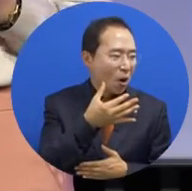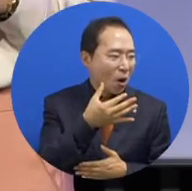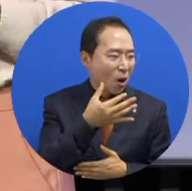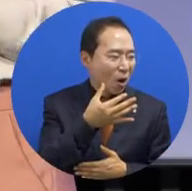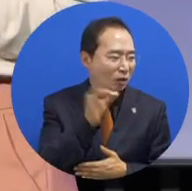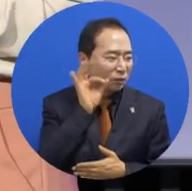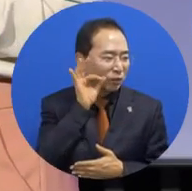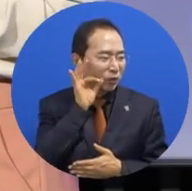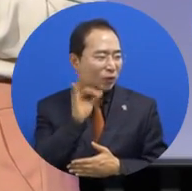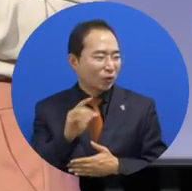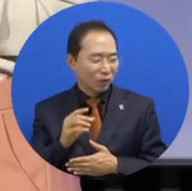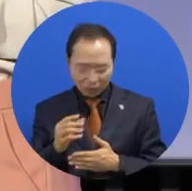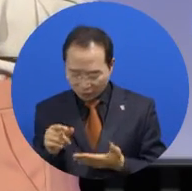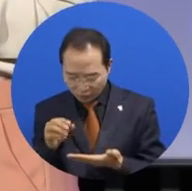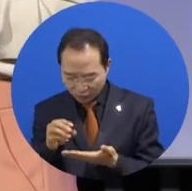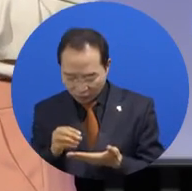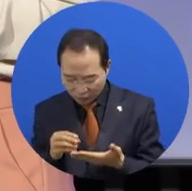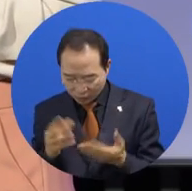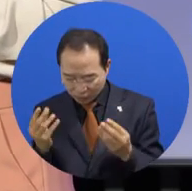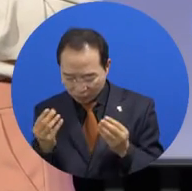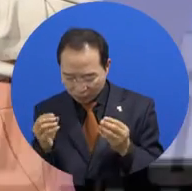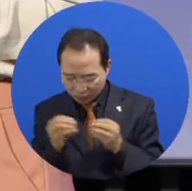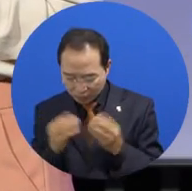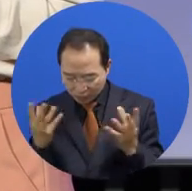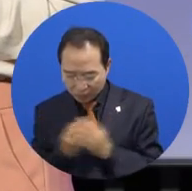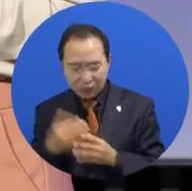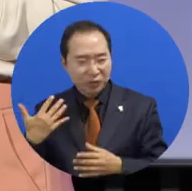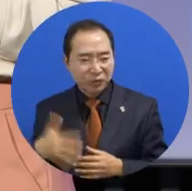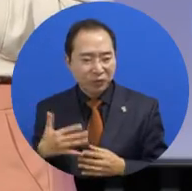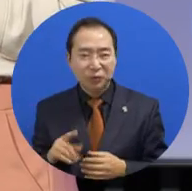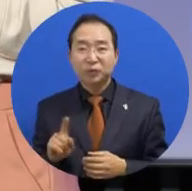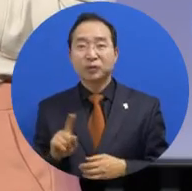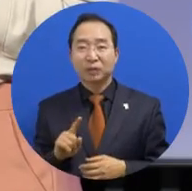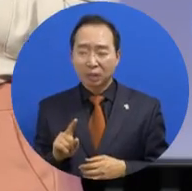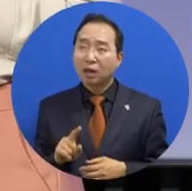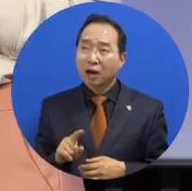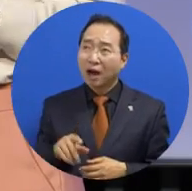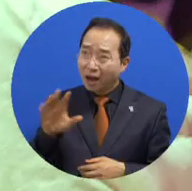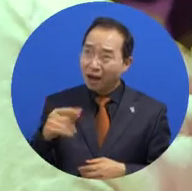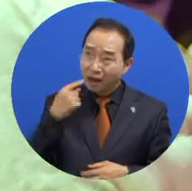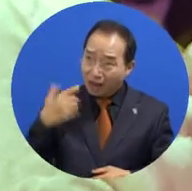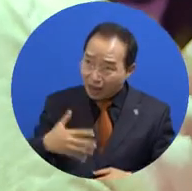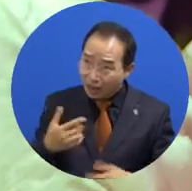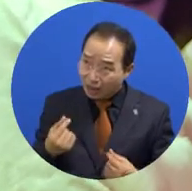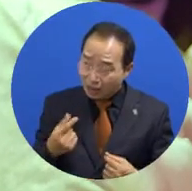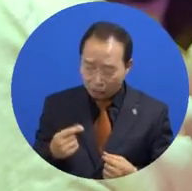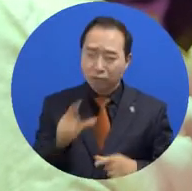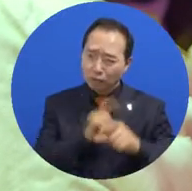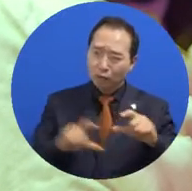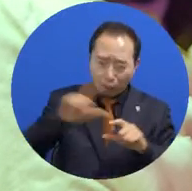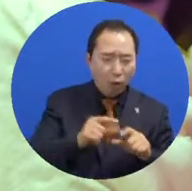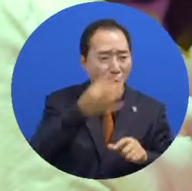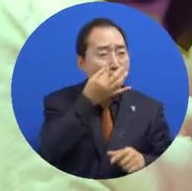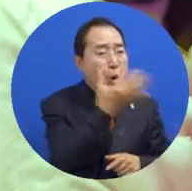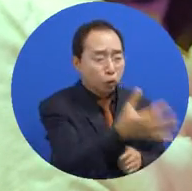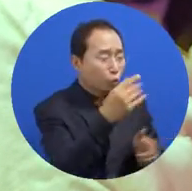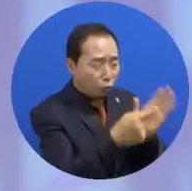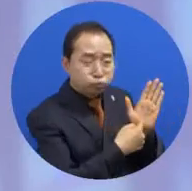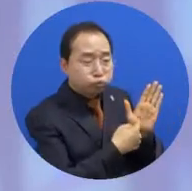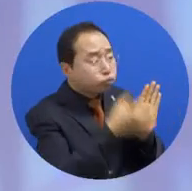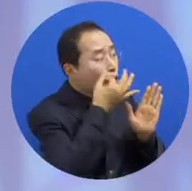써도 완성이 안 되는 것 같고 그럴 때는 어떻게 해야 되나요? 그럴 때일수록 보여줘야 돼요. 그럴 때 이게